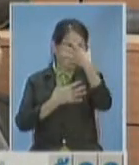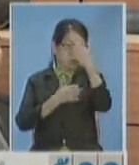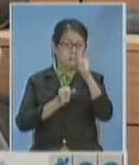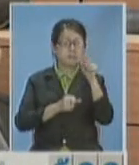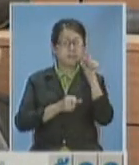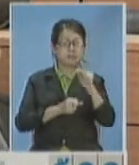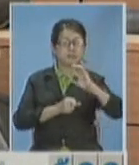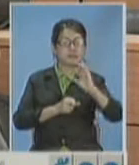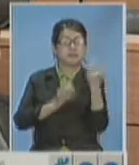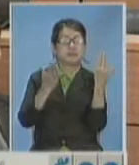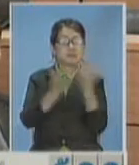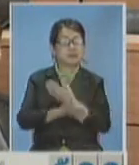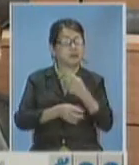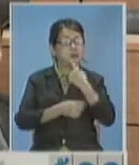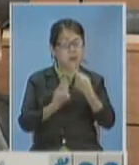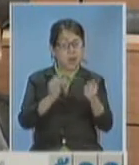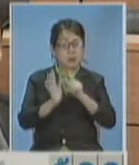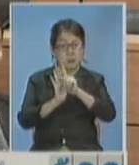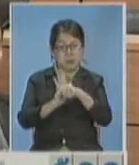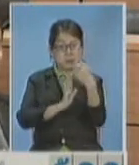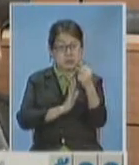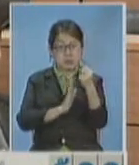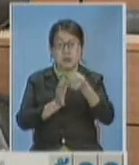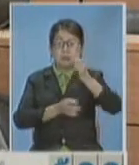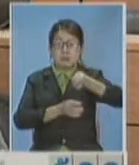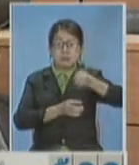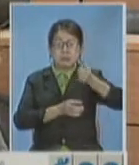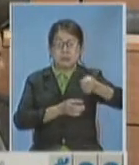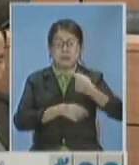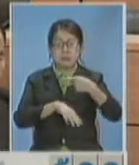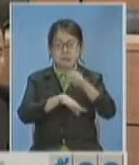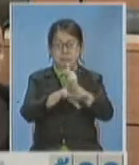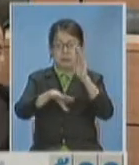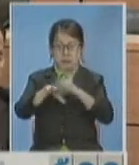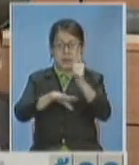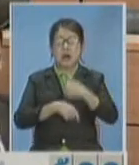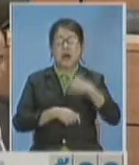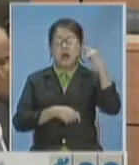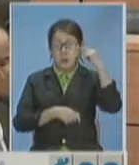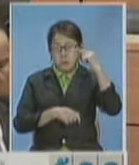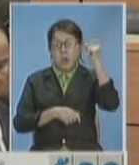ประท้วงหรือค่อยตักเตือนก็ได้ครับเพราะว่าอันนี้เนี่ยเข้าใจว่าเกริ่นแต่ว่าวาระ2เนี่ยก็อยาก